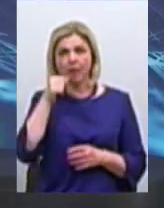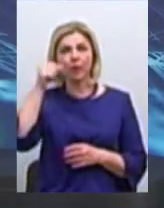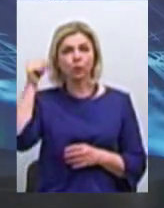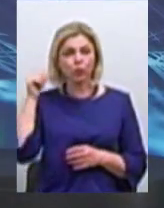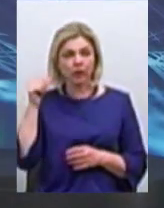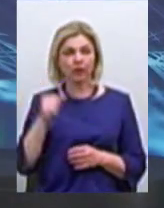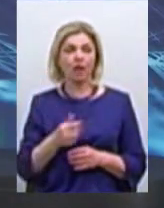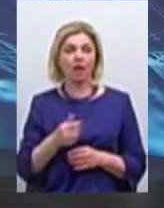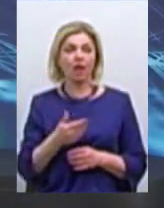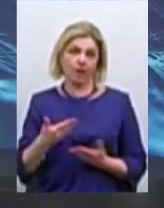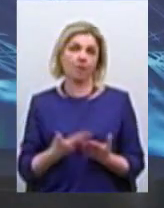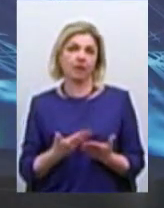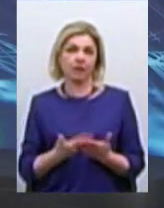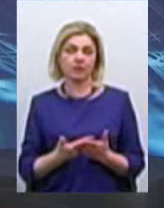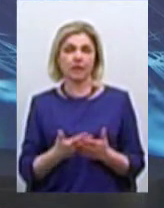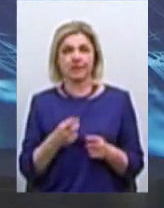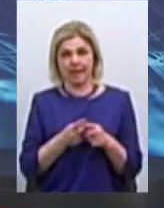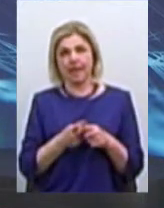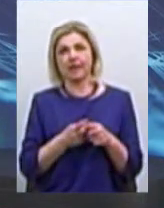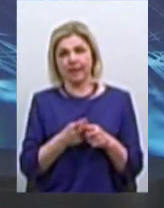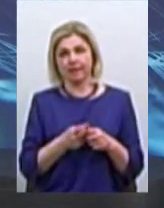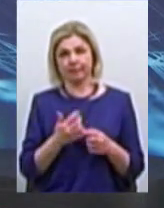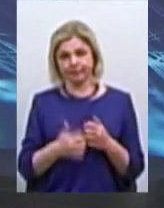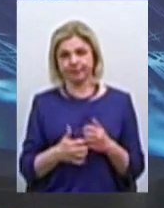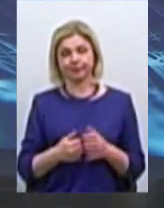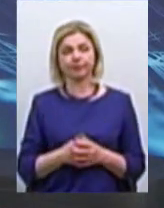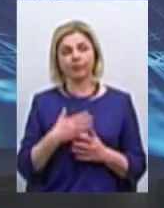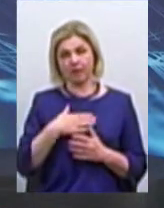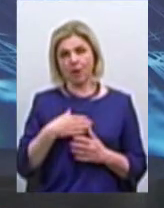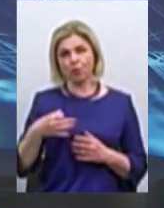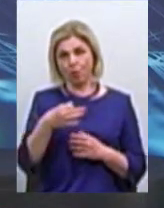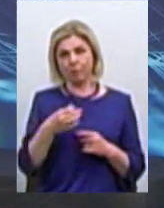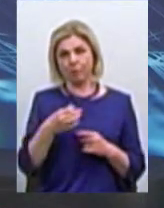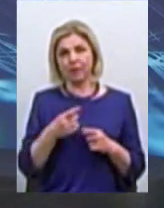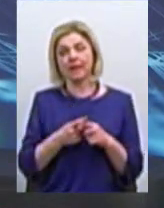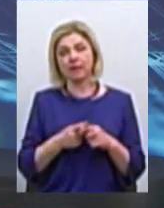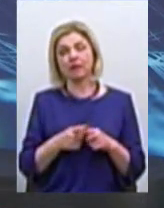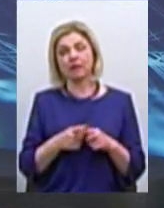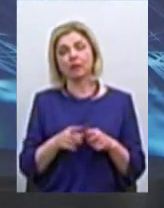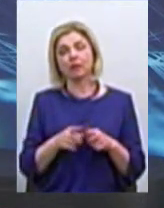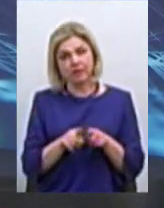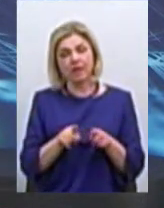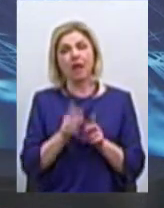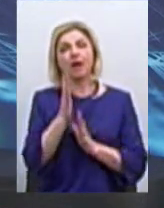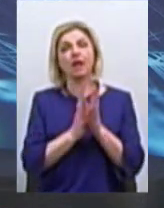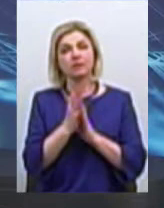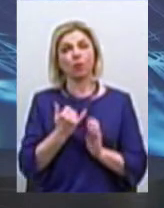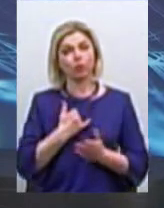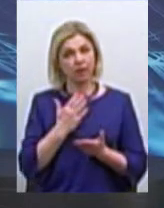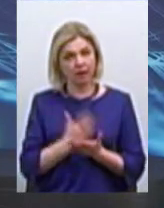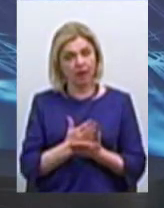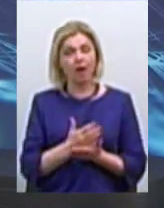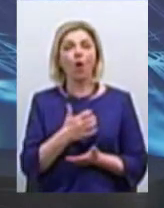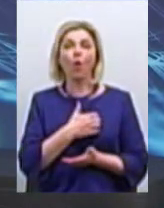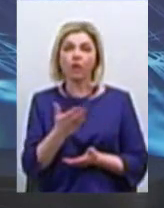рік, ми десь в середині. Наша область в середині. Ну, все-таки у нас ліси є, хоч ми і